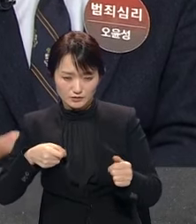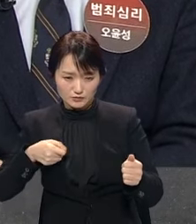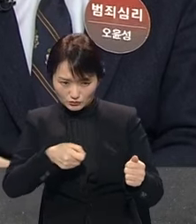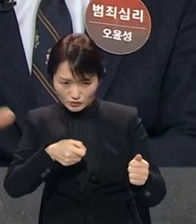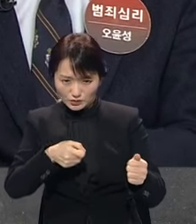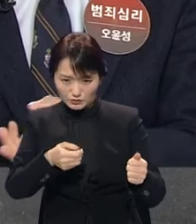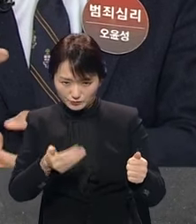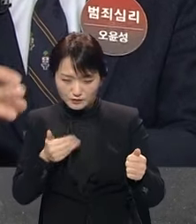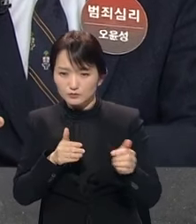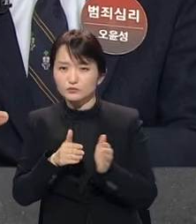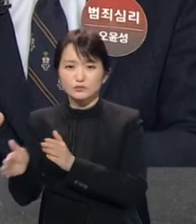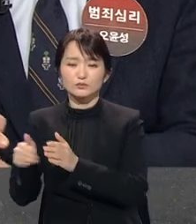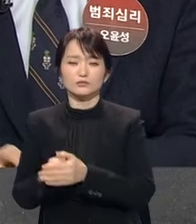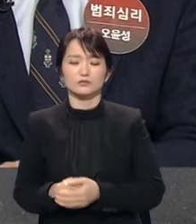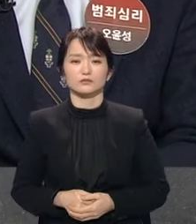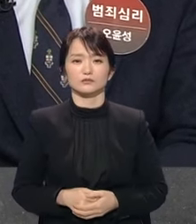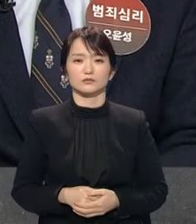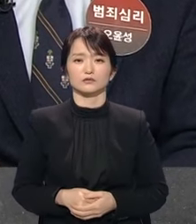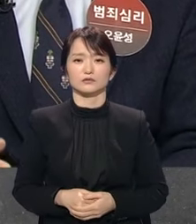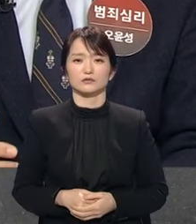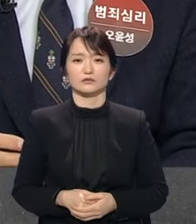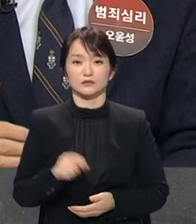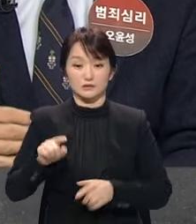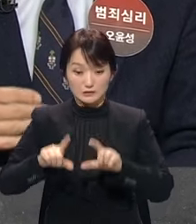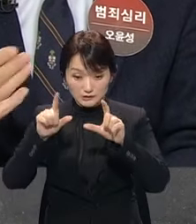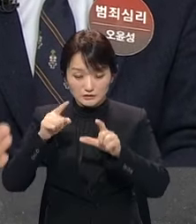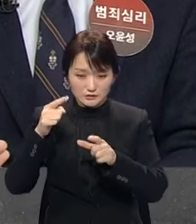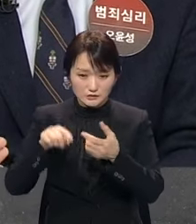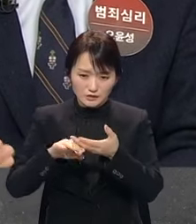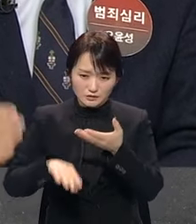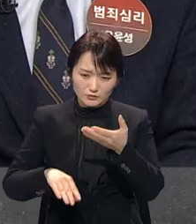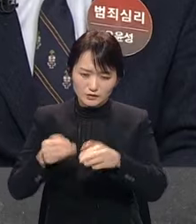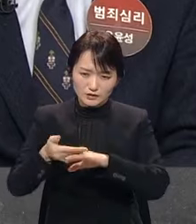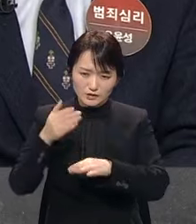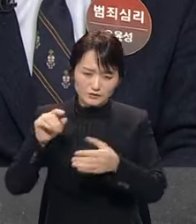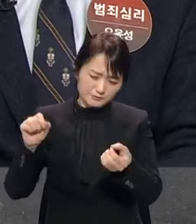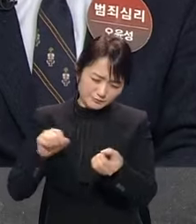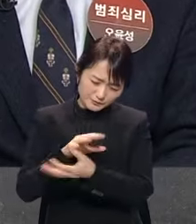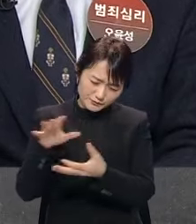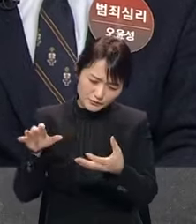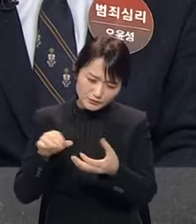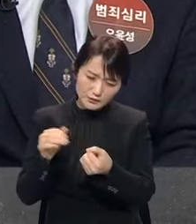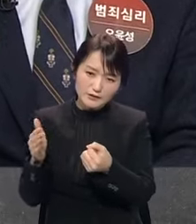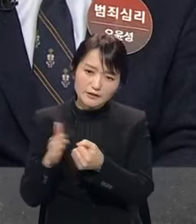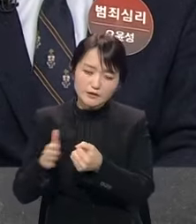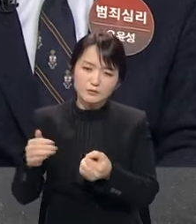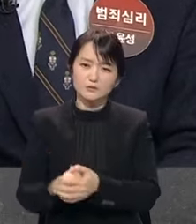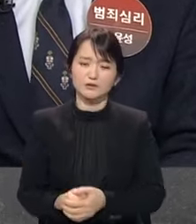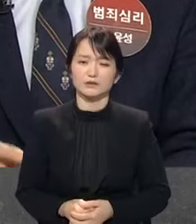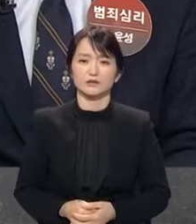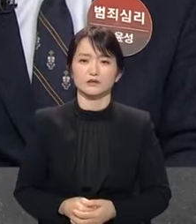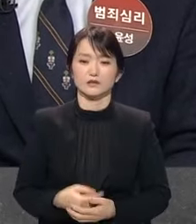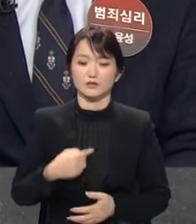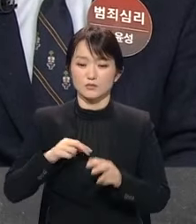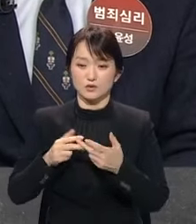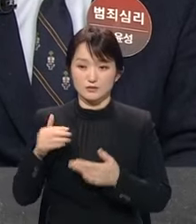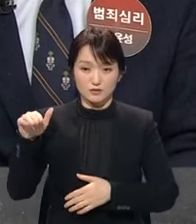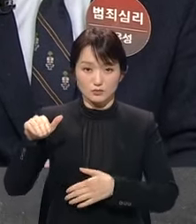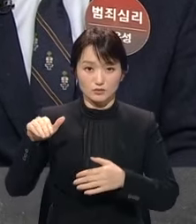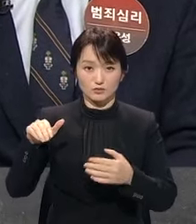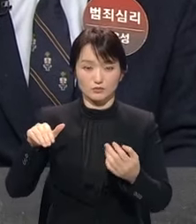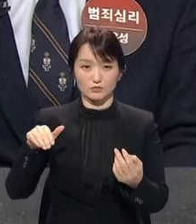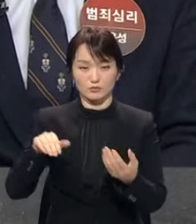그날 이제 그런 일이 벌어지니까 거기에 대한 어떤 그 본인의 분노라든가 공격성을 바로 윗집에 있는 두 아들에게 이렇게